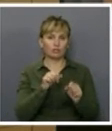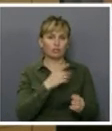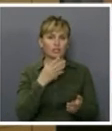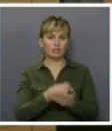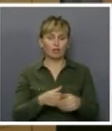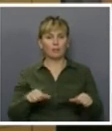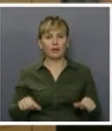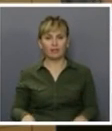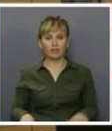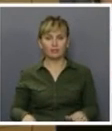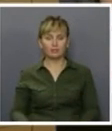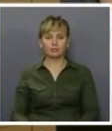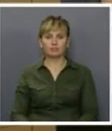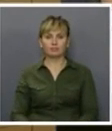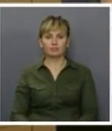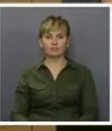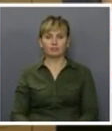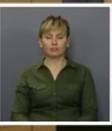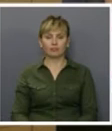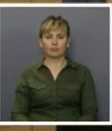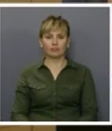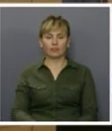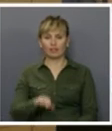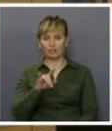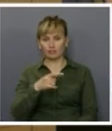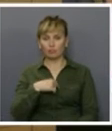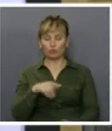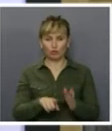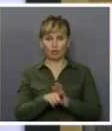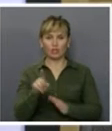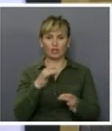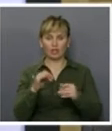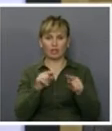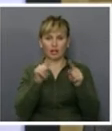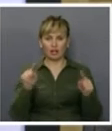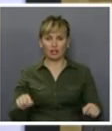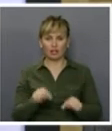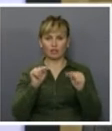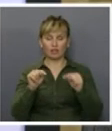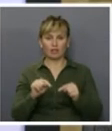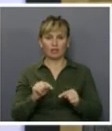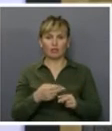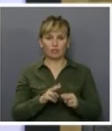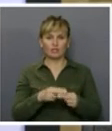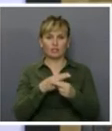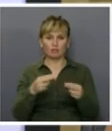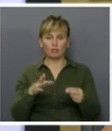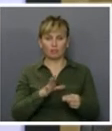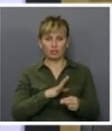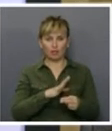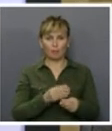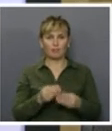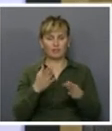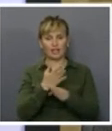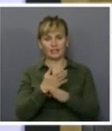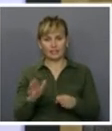права. Отлично. Вы уже затронули контрольно-кассовые машины. У нас этой теме была посвящена отдельная программа. У